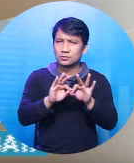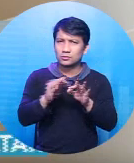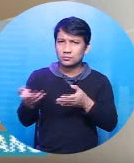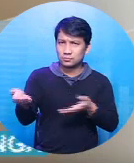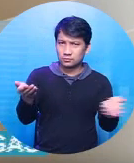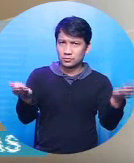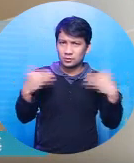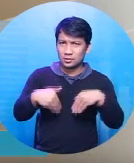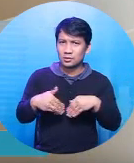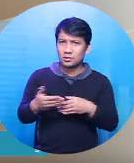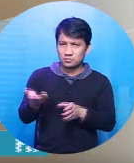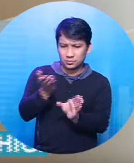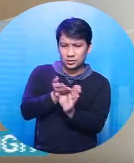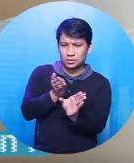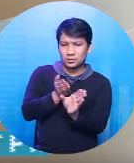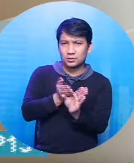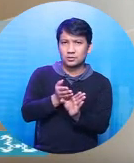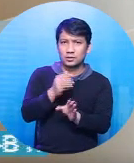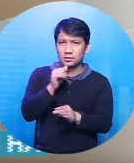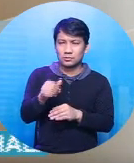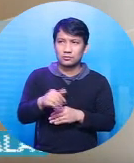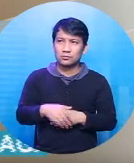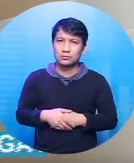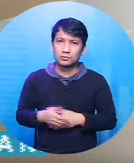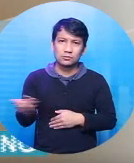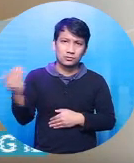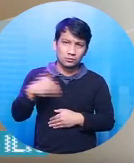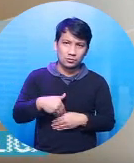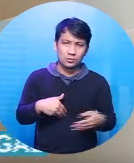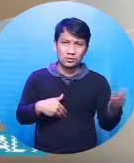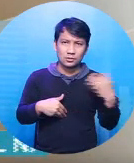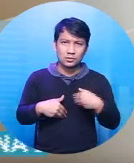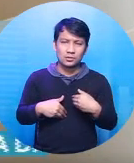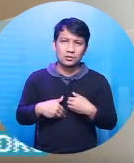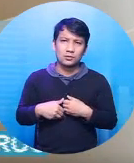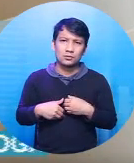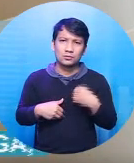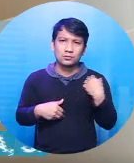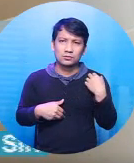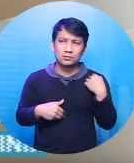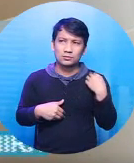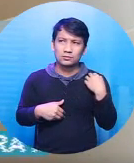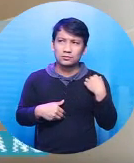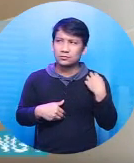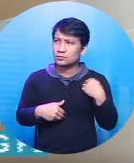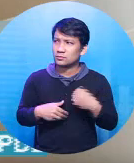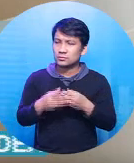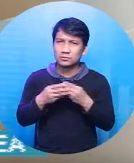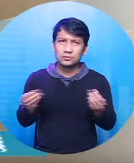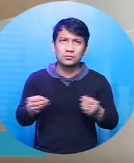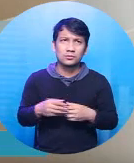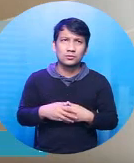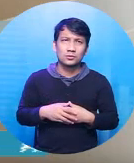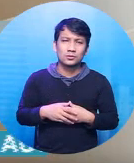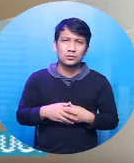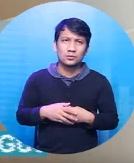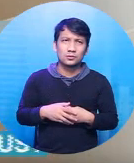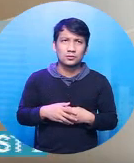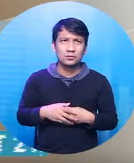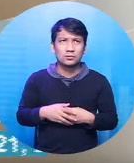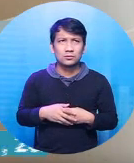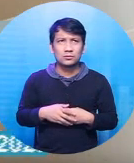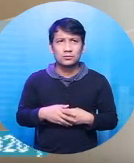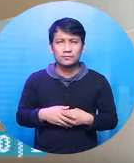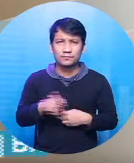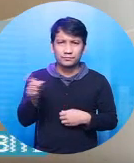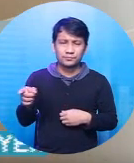sila. Okay. So, okay na sa akin, therapy ko, puntahin mo rito. Para, alright. Yan nga sana ang sunod kong tanong, ma'am, kung ano yung magandang gawin. At